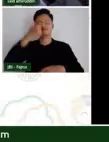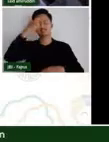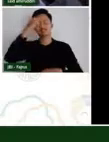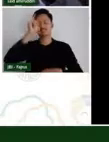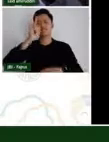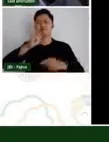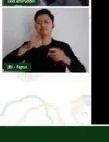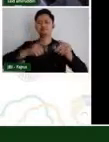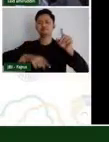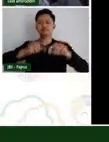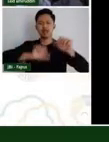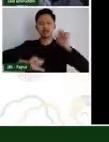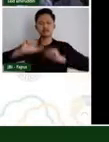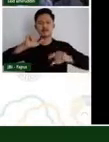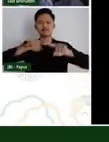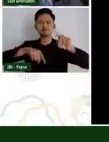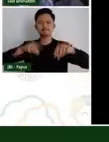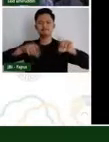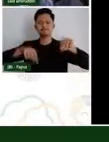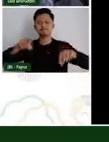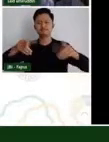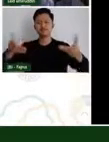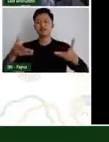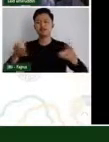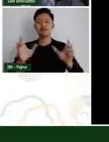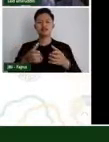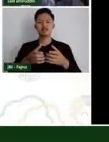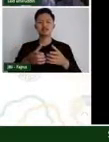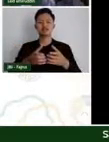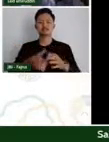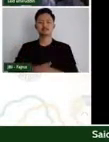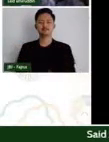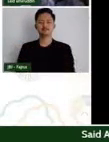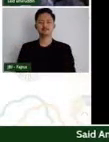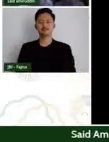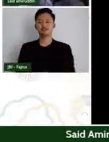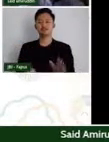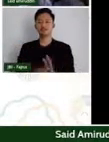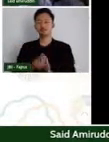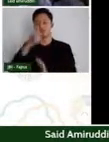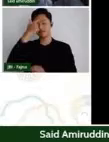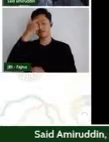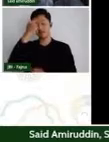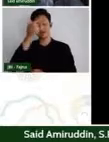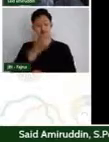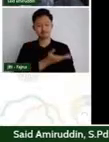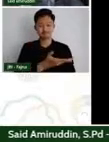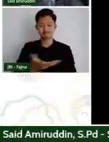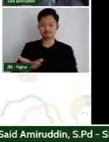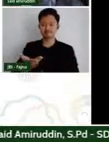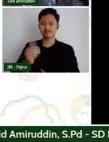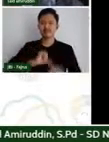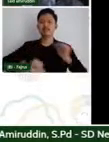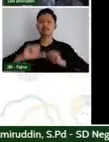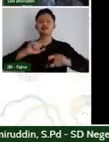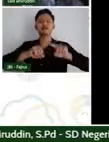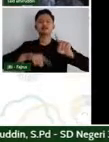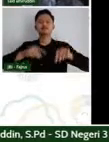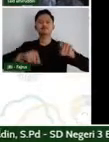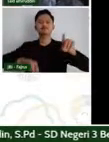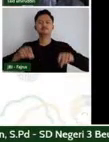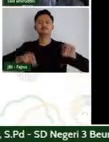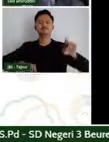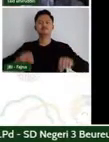terjadi secara simultan di dalam kelas. Karena sebagaimana kita ketahui pembelajaran diferensiasi ini ada beragam kegiatan yang terjadi